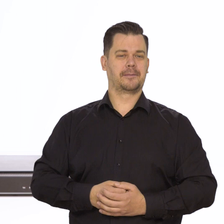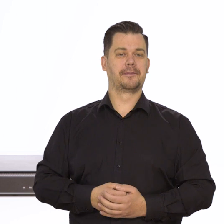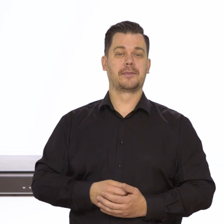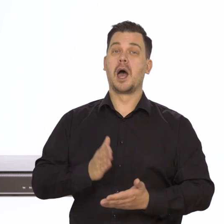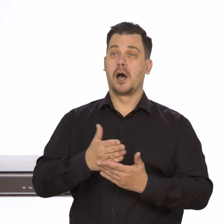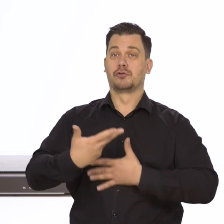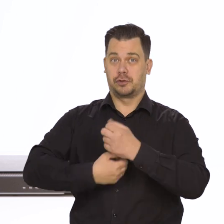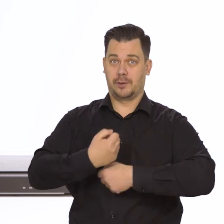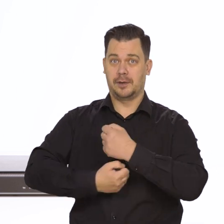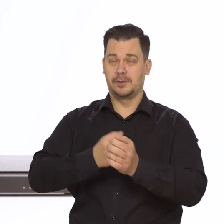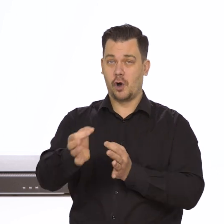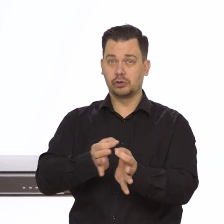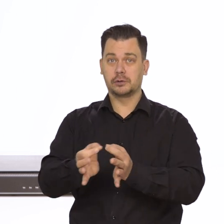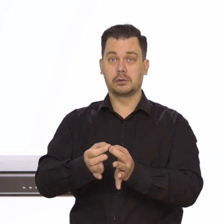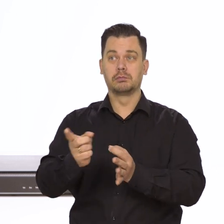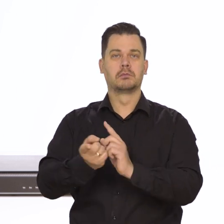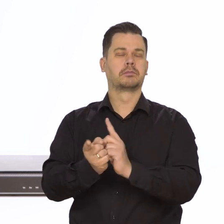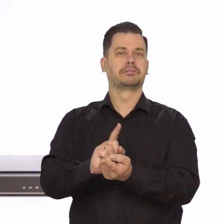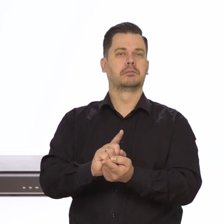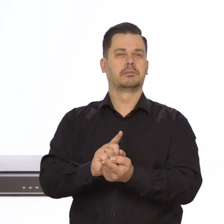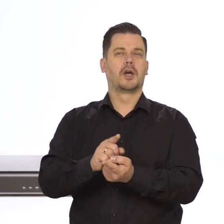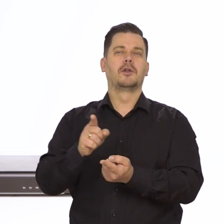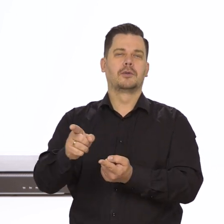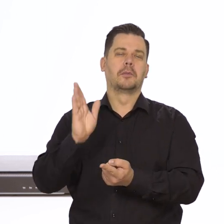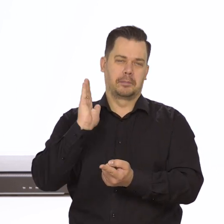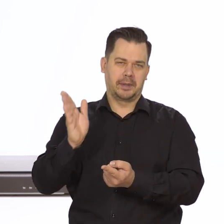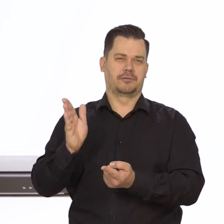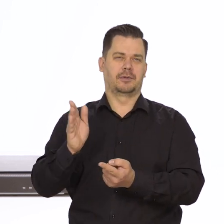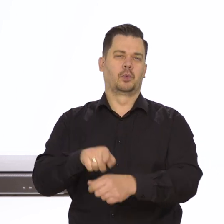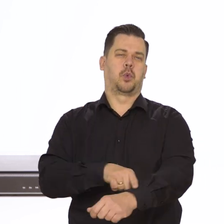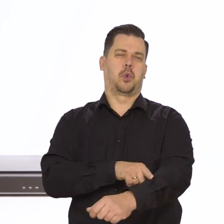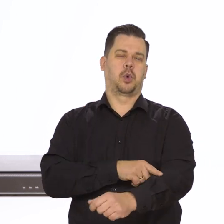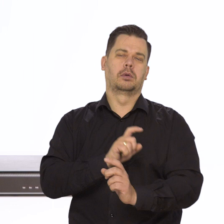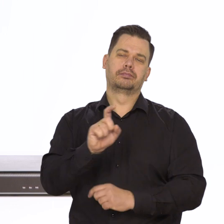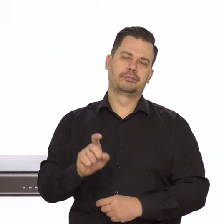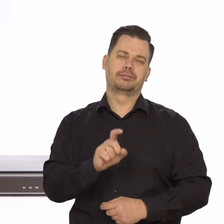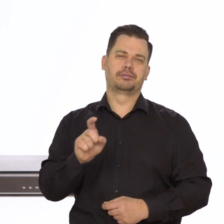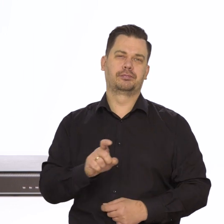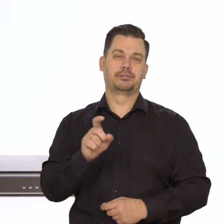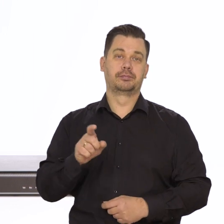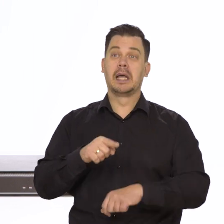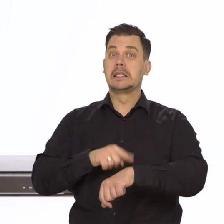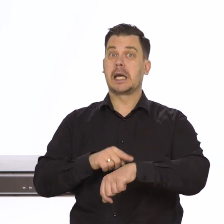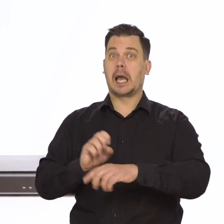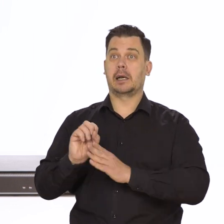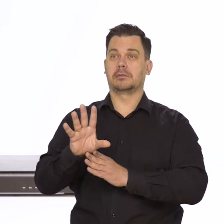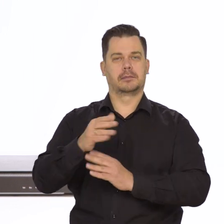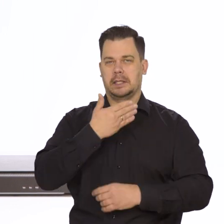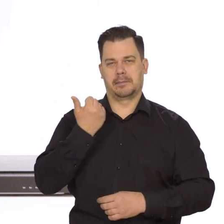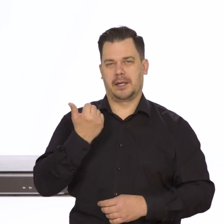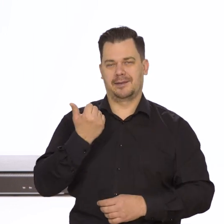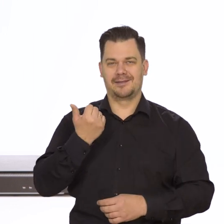Po włączeniu trybu oszczędzania dekoder będzie co prawda włączał się nieco dłużej i nie będzie widać zegara na dekoderze 4K